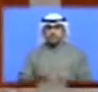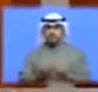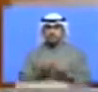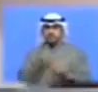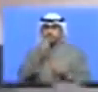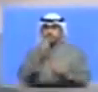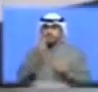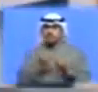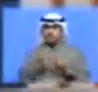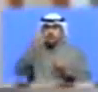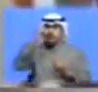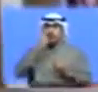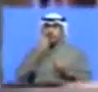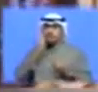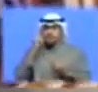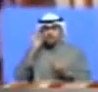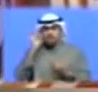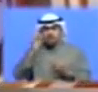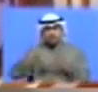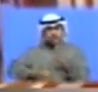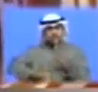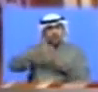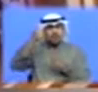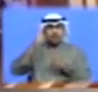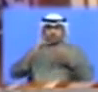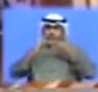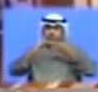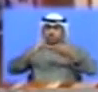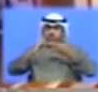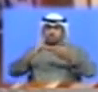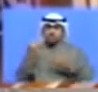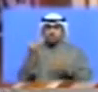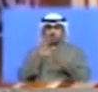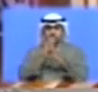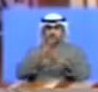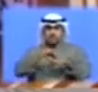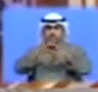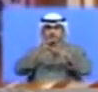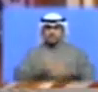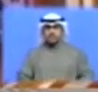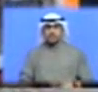وإشارة بجمعية الهلال الأحمر الكويتي كعلامة بارزة في ساحة العطاء الإنساني.